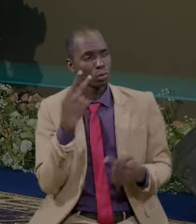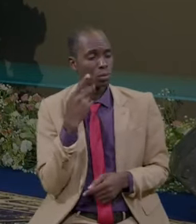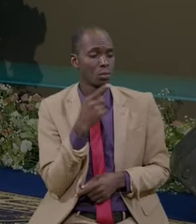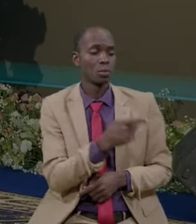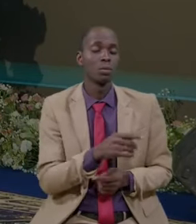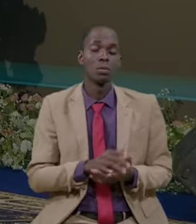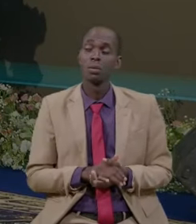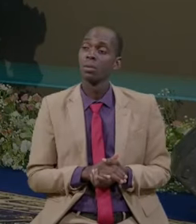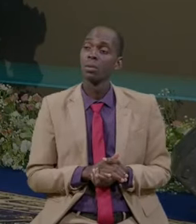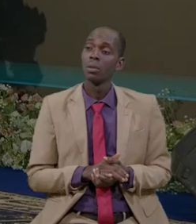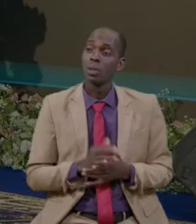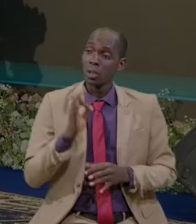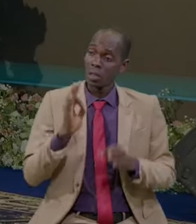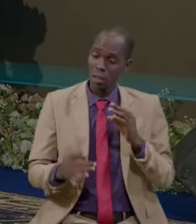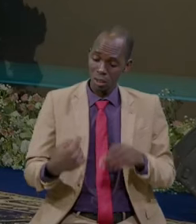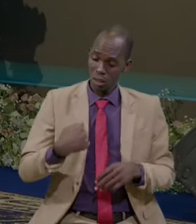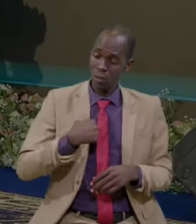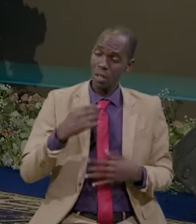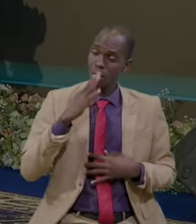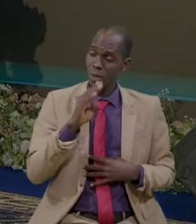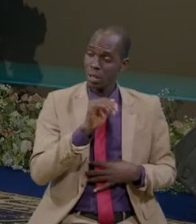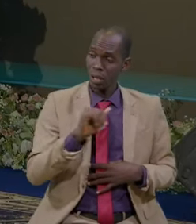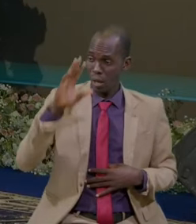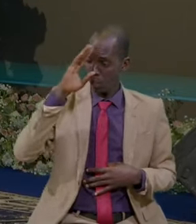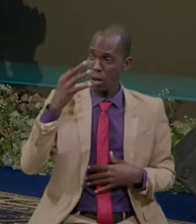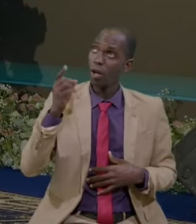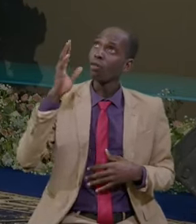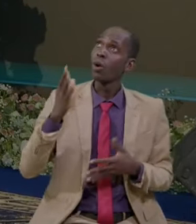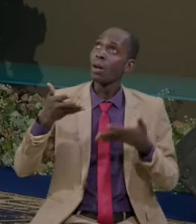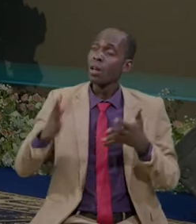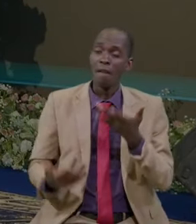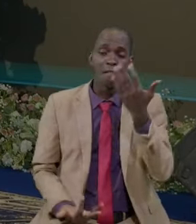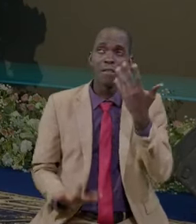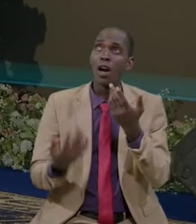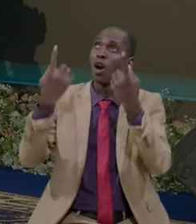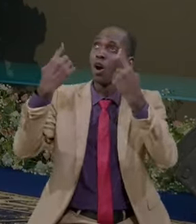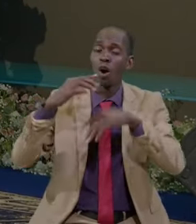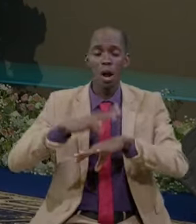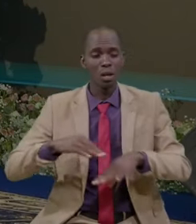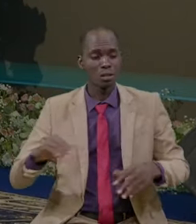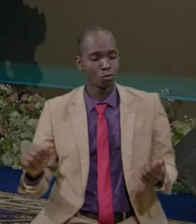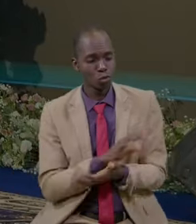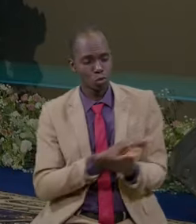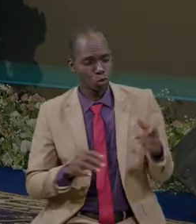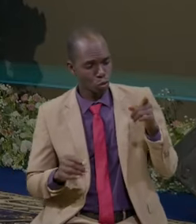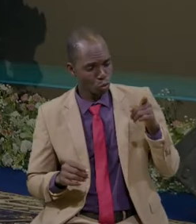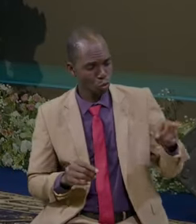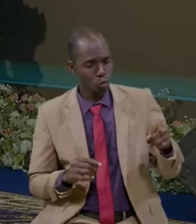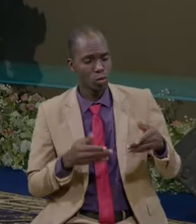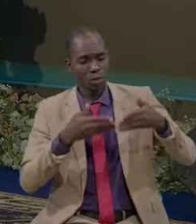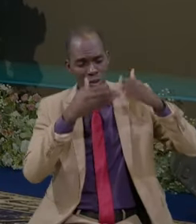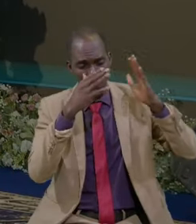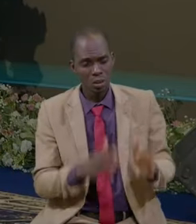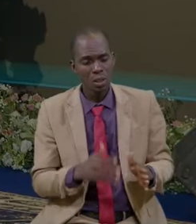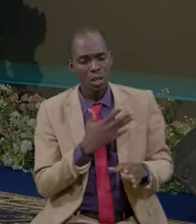je suis homme de Dieu, que le feu descende et vous consume. Capitaine, hein? Et les 50.